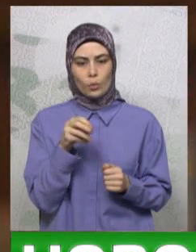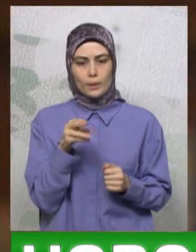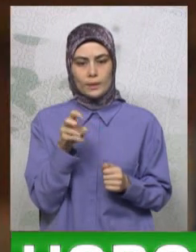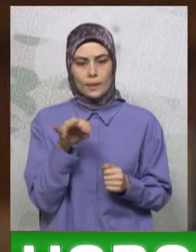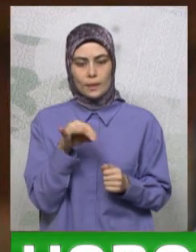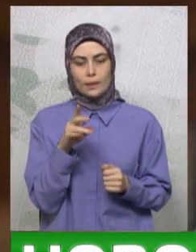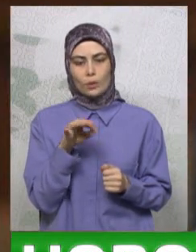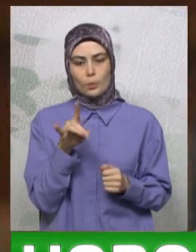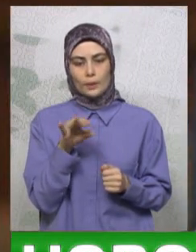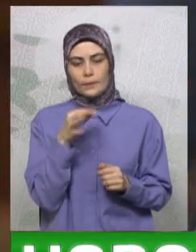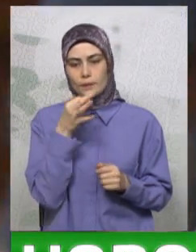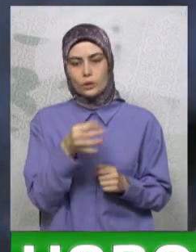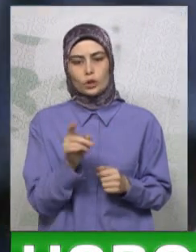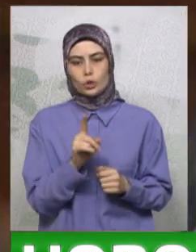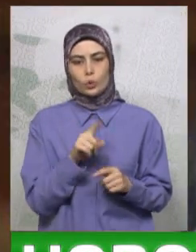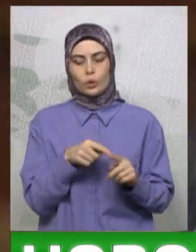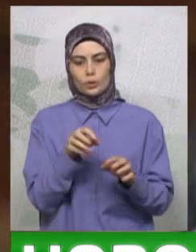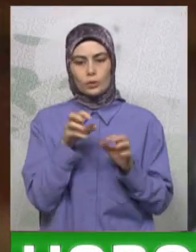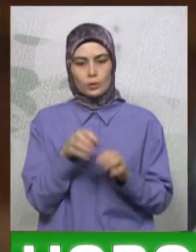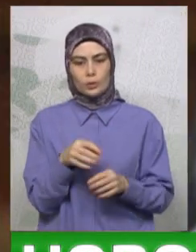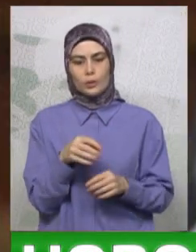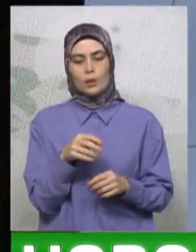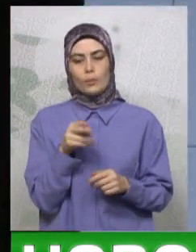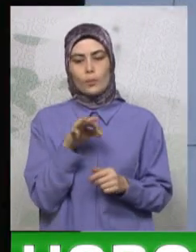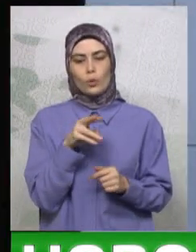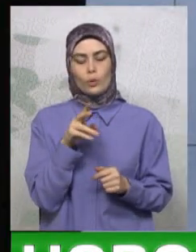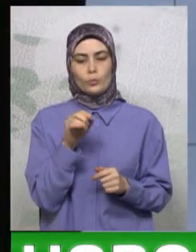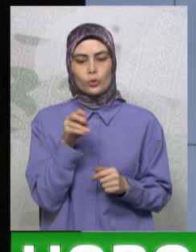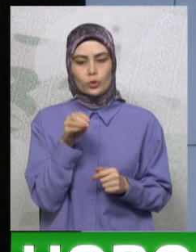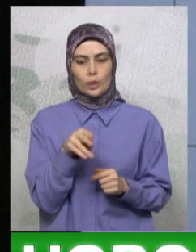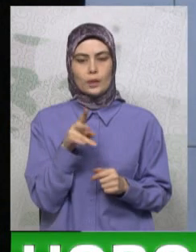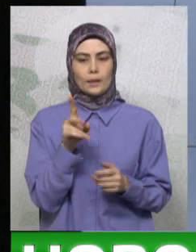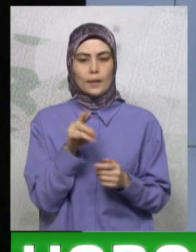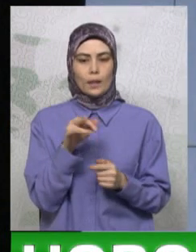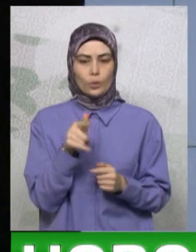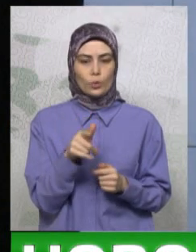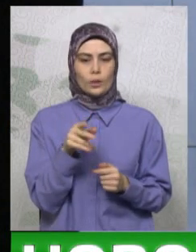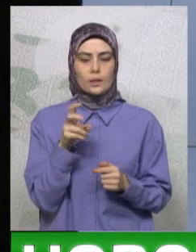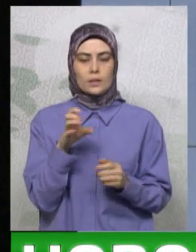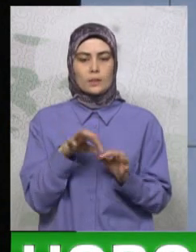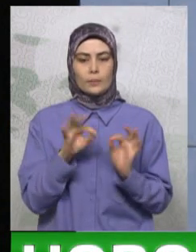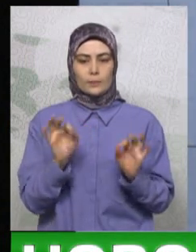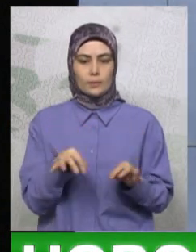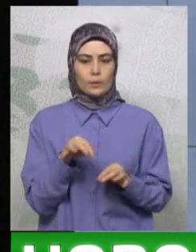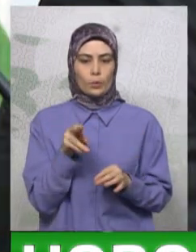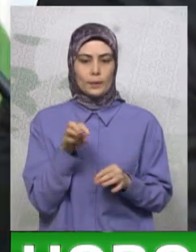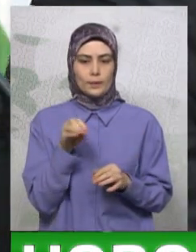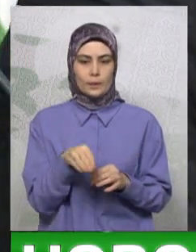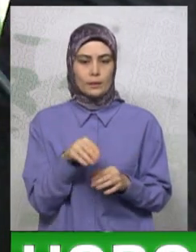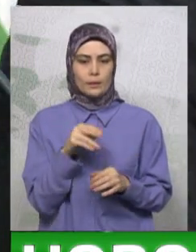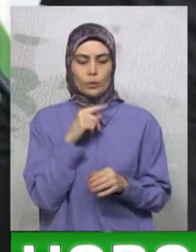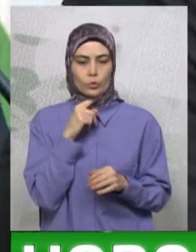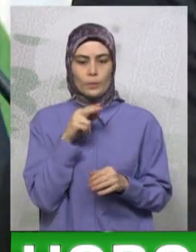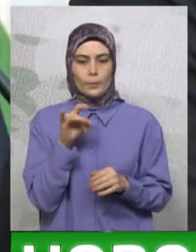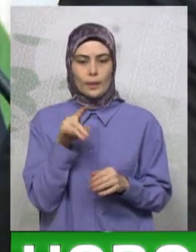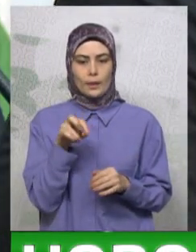что законопроект рассмотрен комитетом по бюджету и налогам совместно с профильными комитетами ингушского парламента. О чем